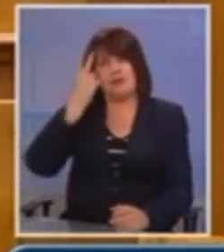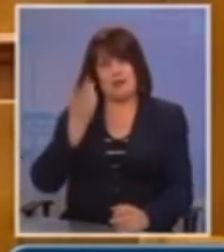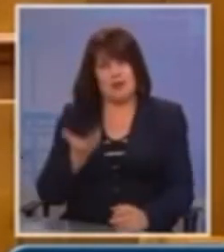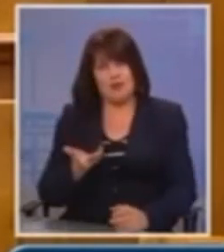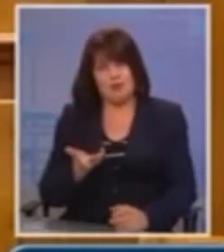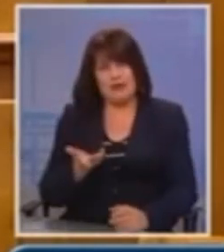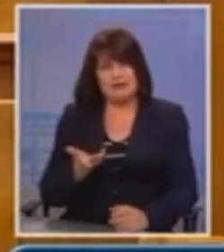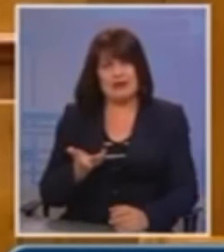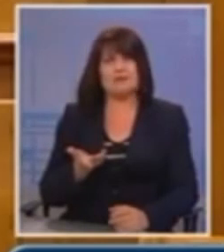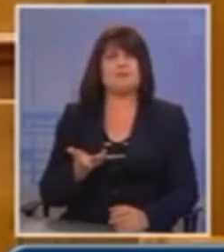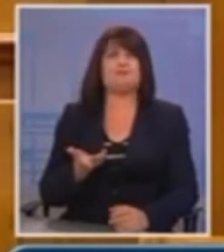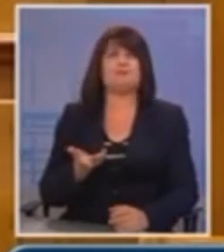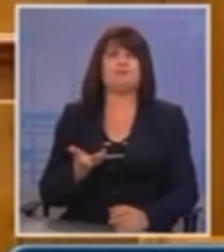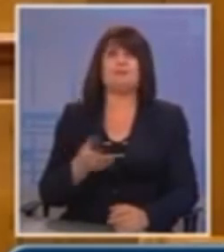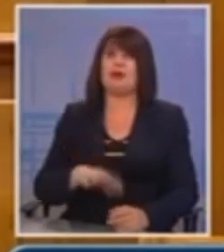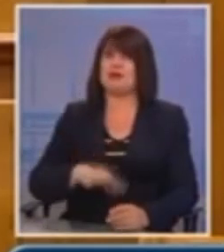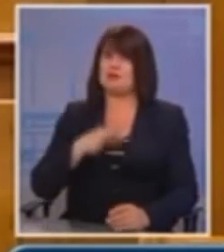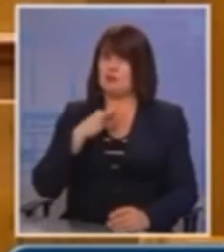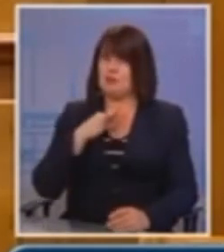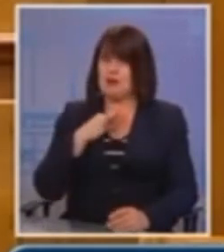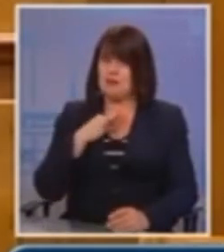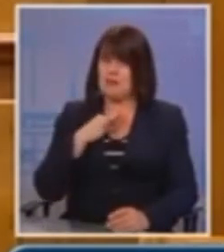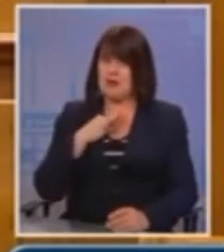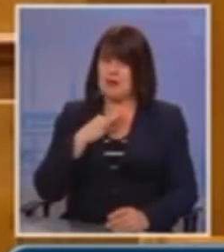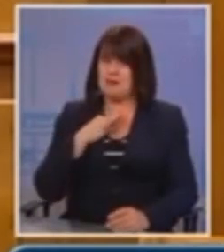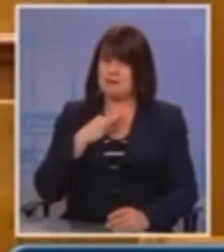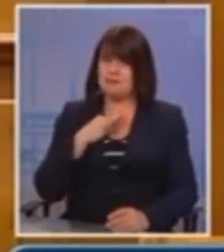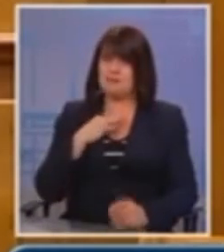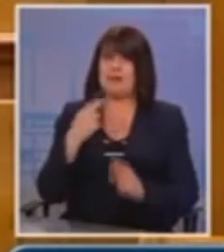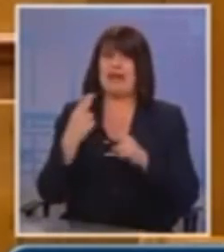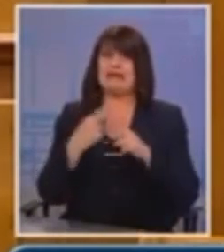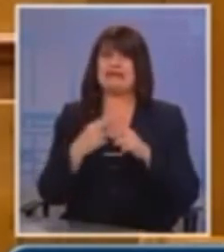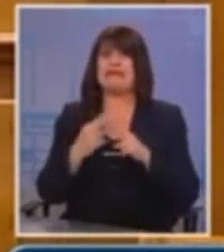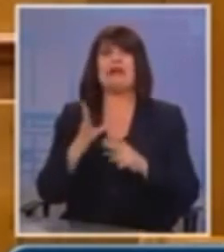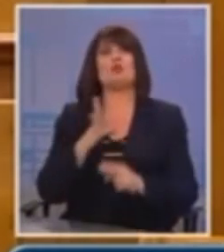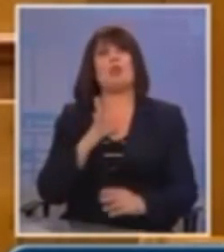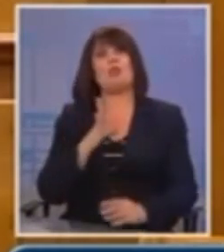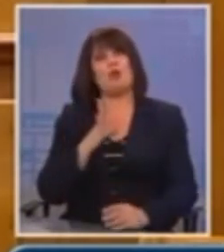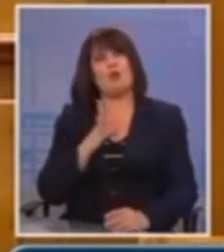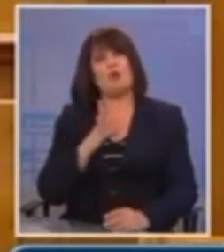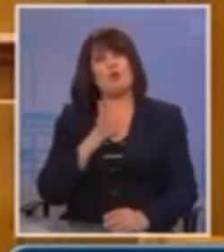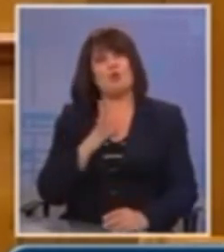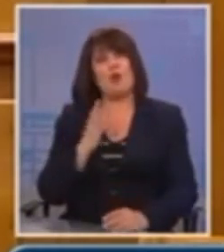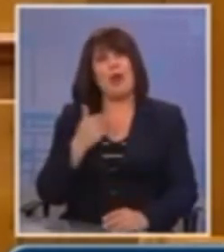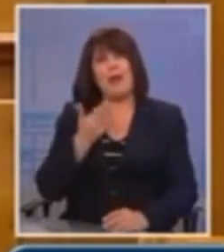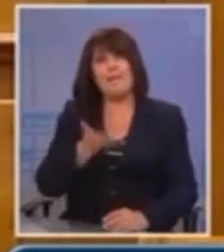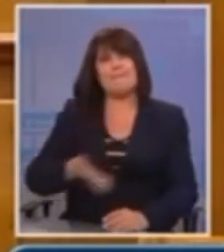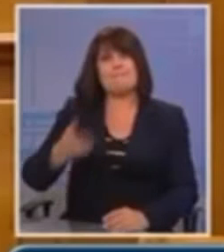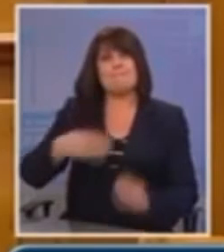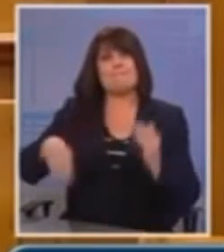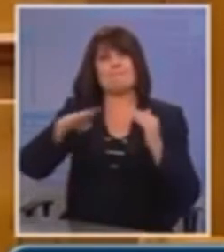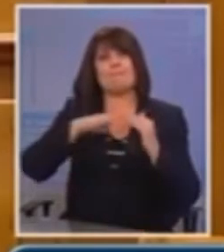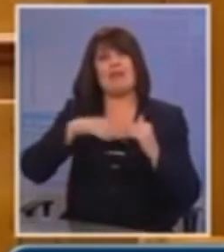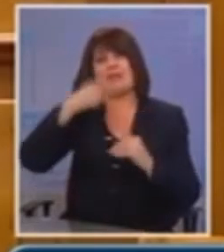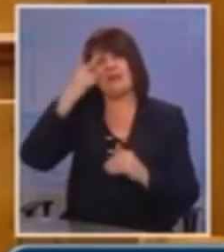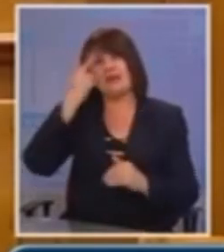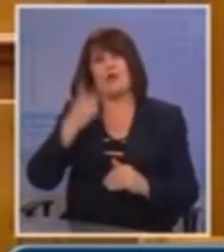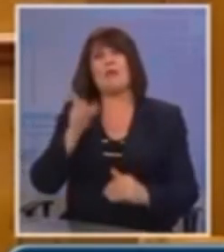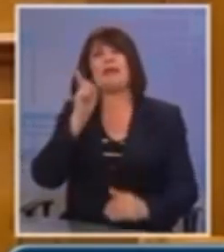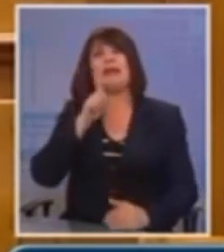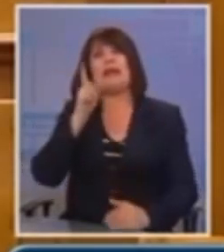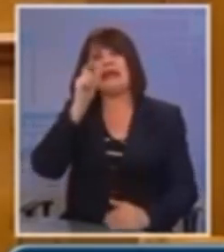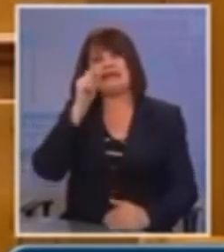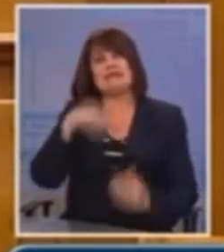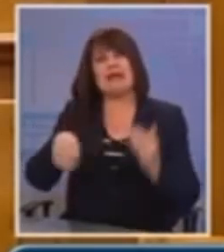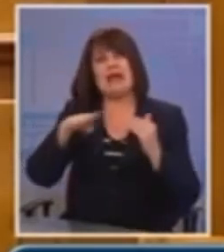δικαιώματα, στην αξιοπρέπεια και στην αξία του ανθρώπου, στα ίσα δικαιώματα ανδρών και